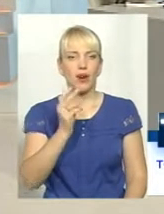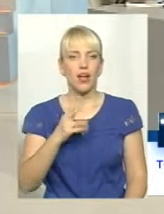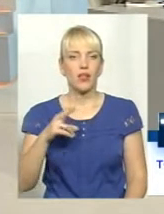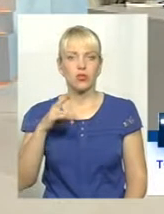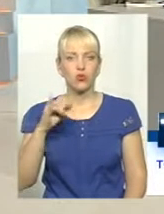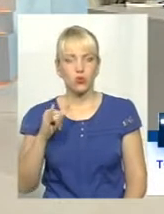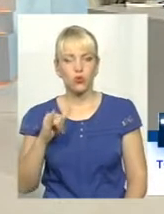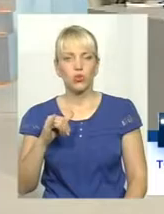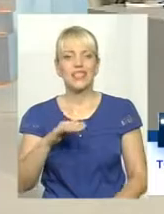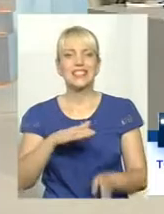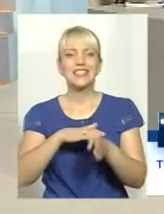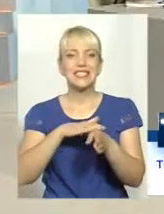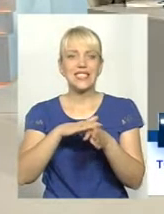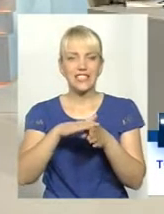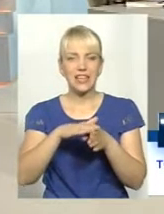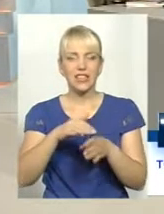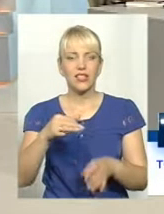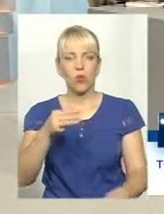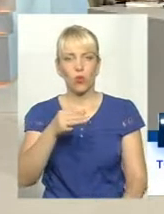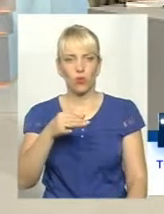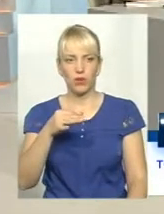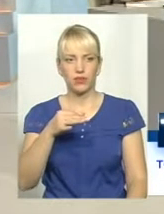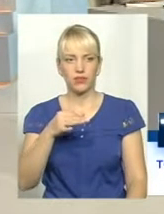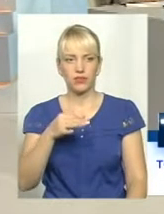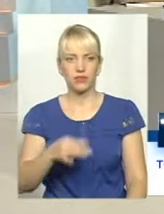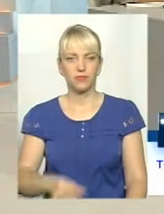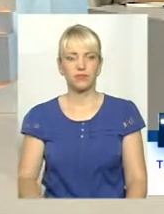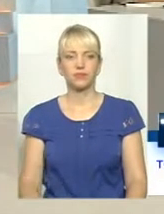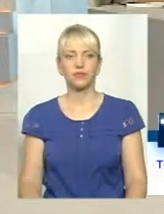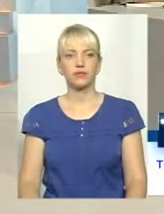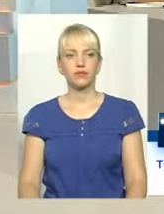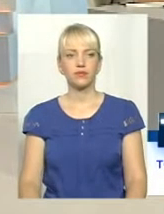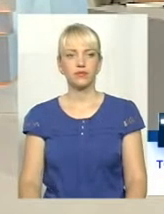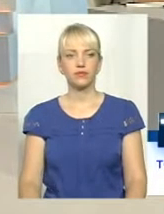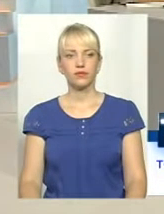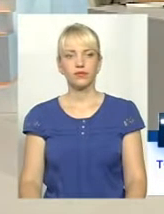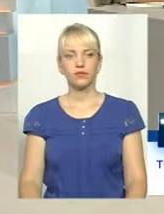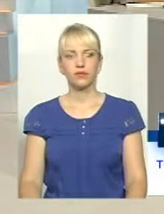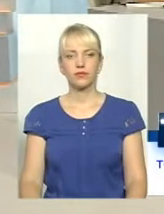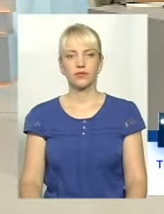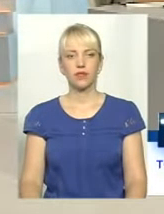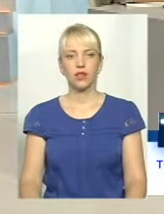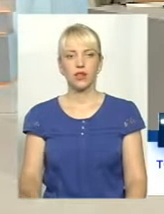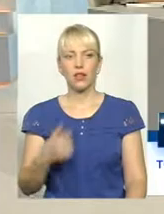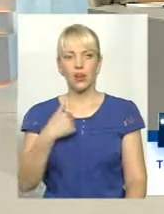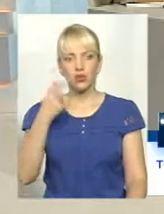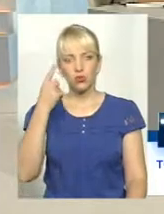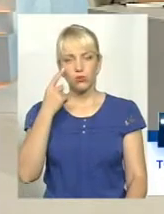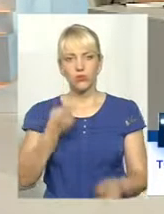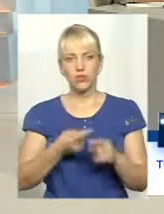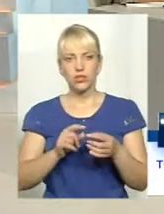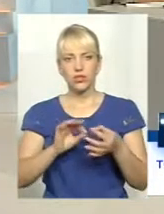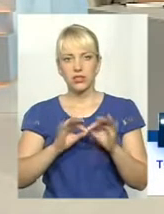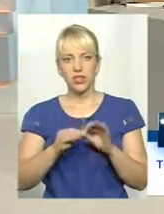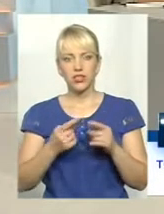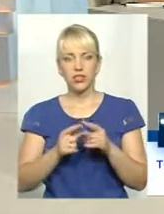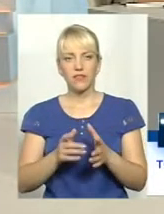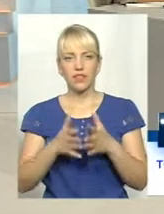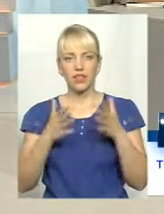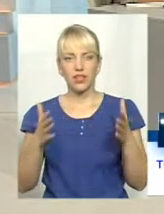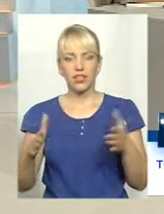за основну ціль, за основну мету, аби, якщо ми говоримо про розробку бренду